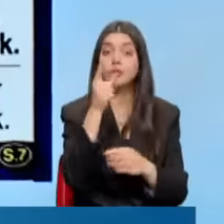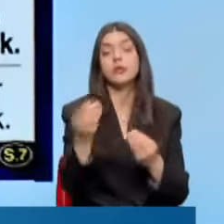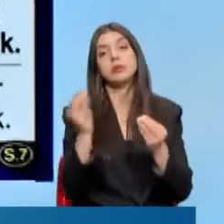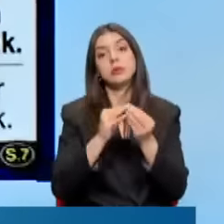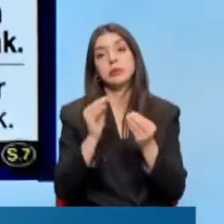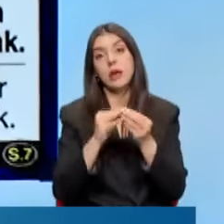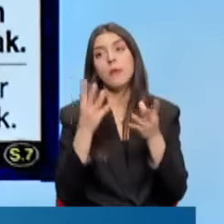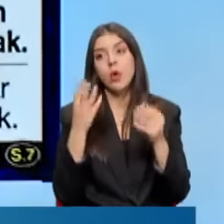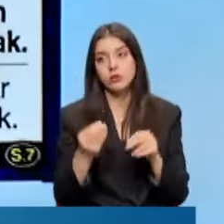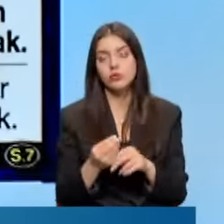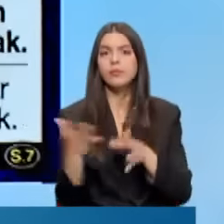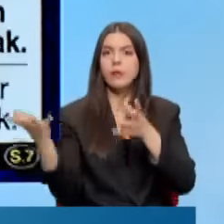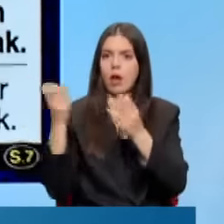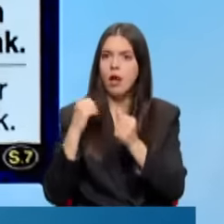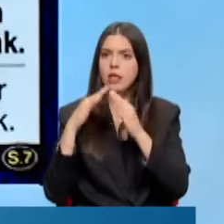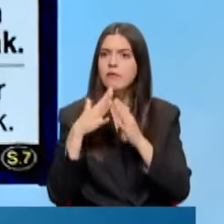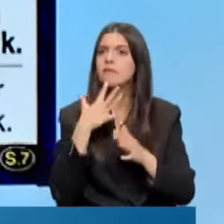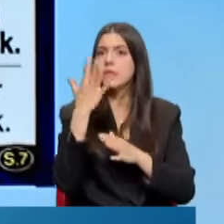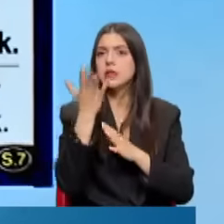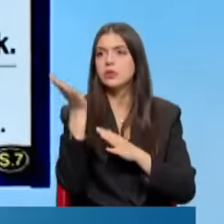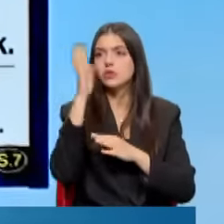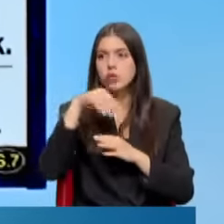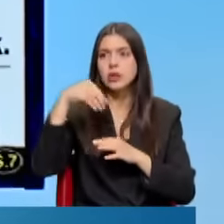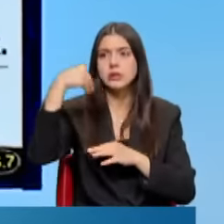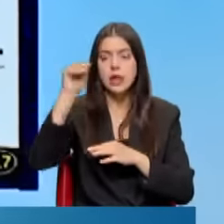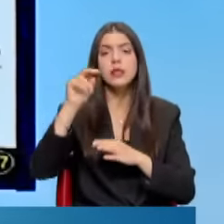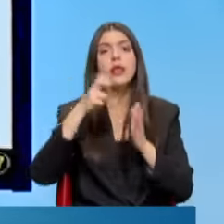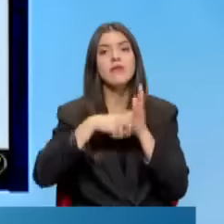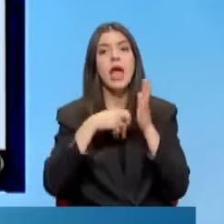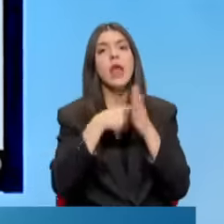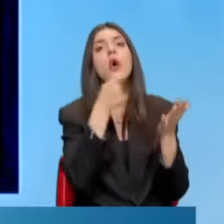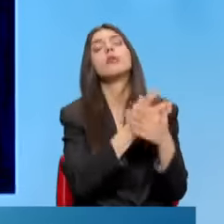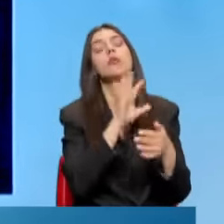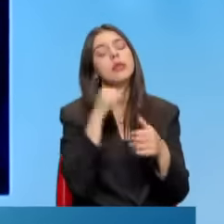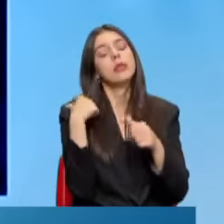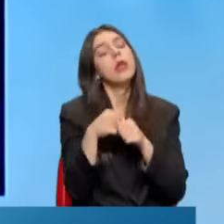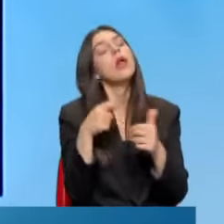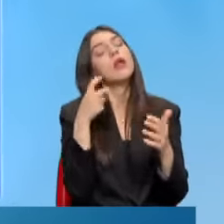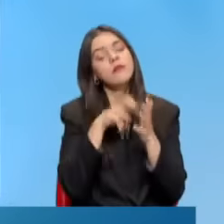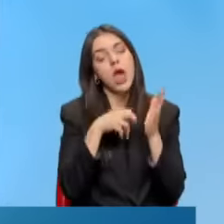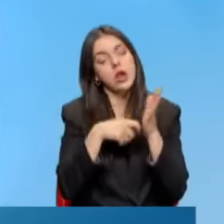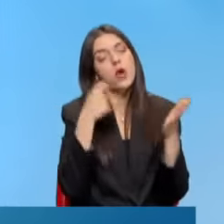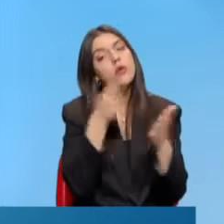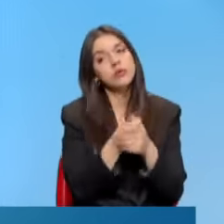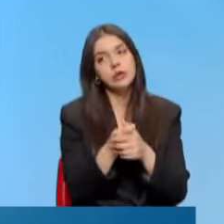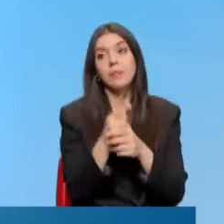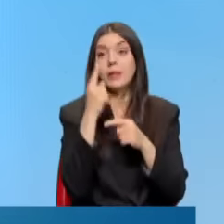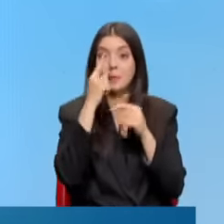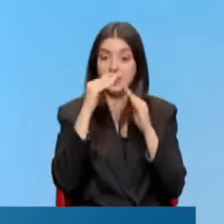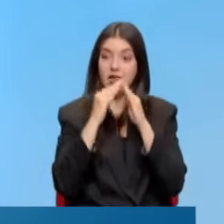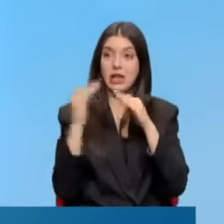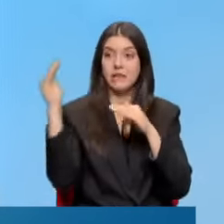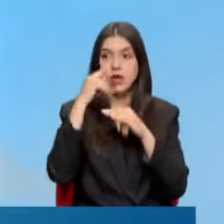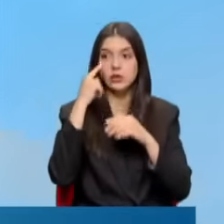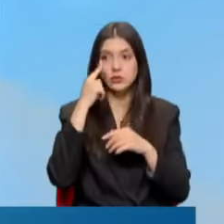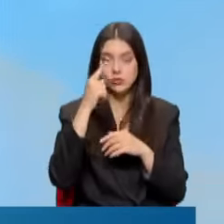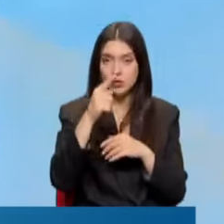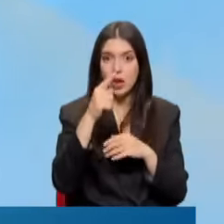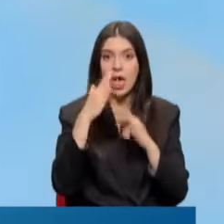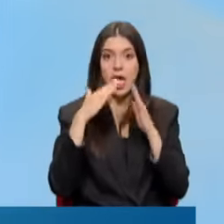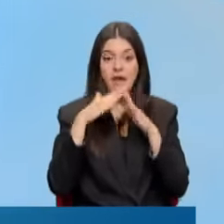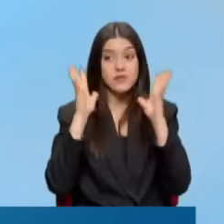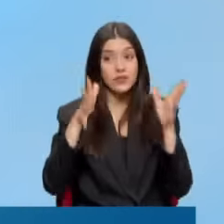aldığı evi 5 yıl sonra satanlar vergi vermiyordu artık verecek birden fazla evi olanlardan ilave emlak vergisi